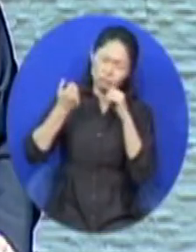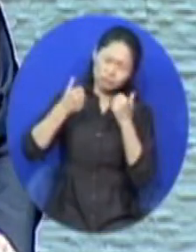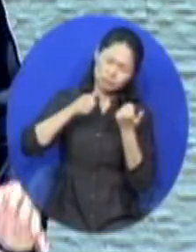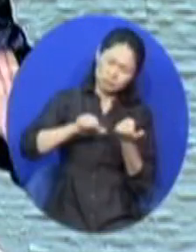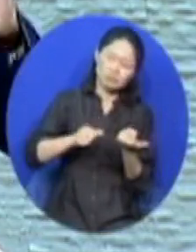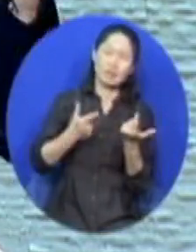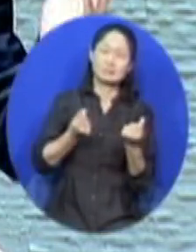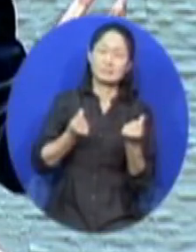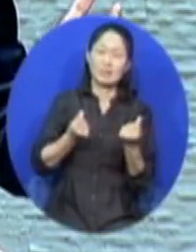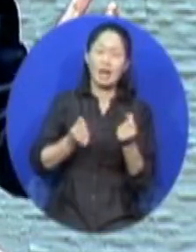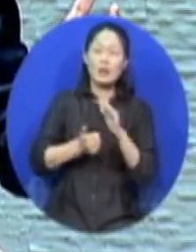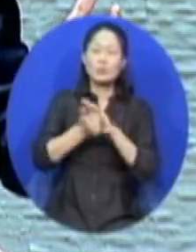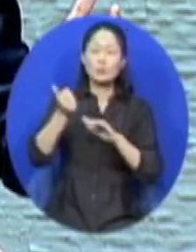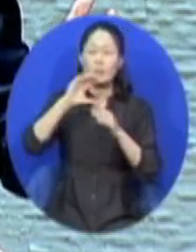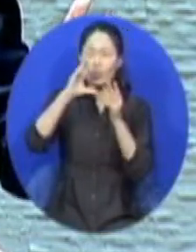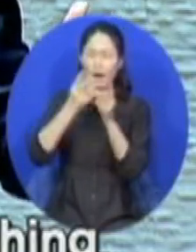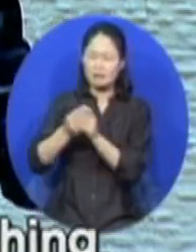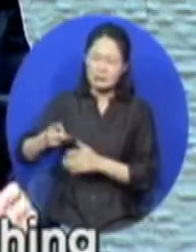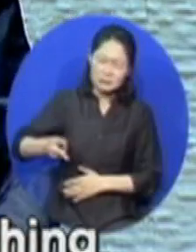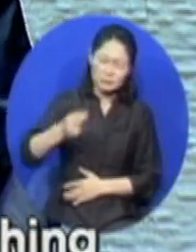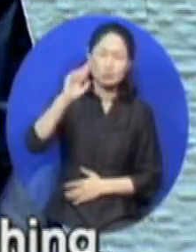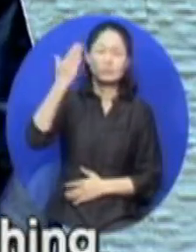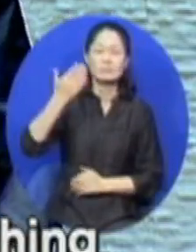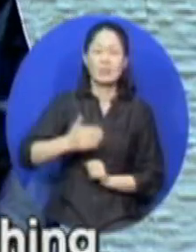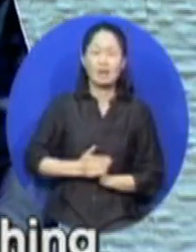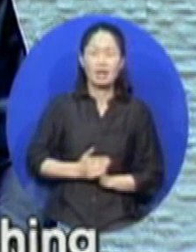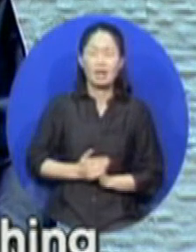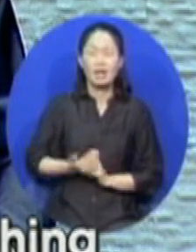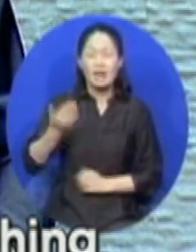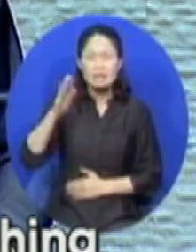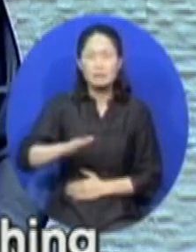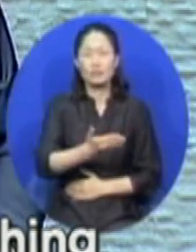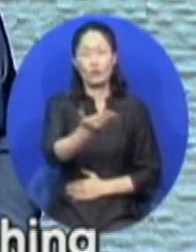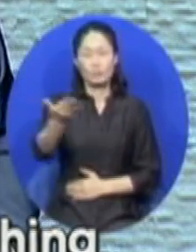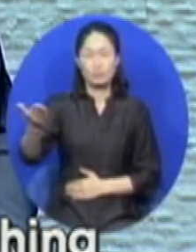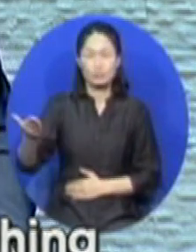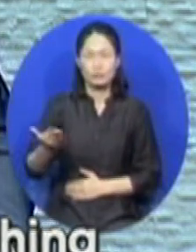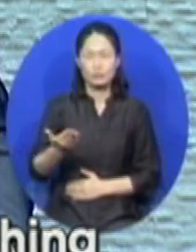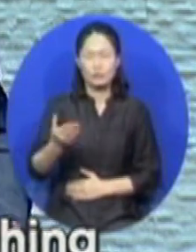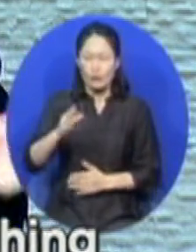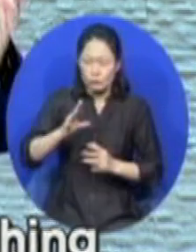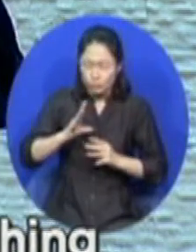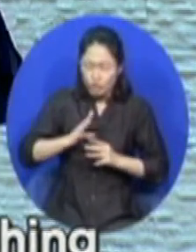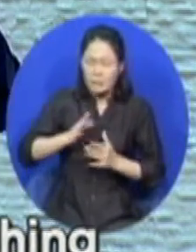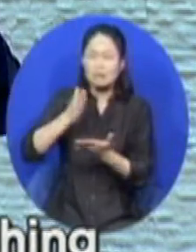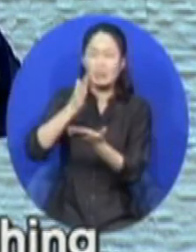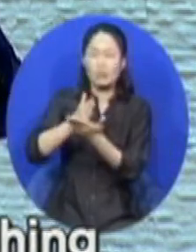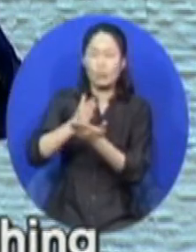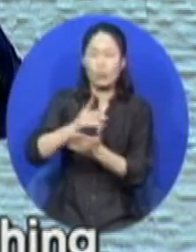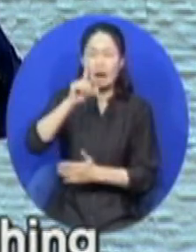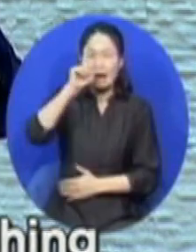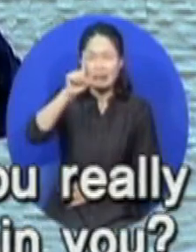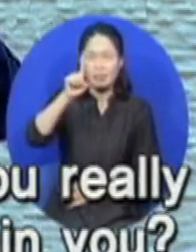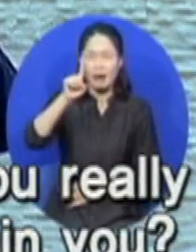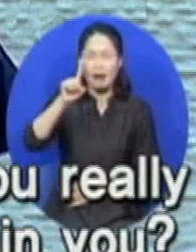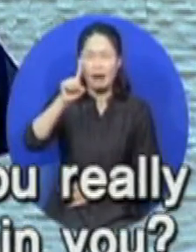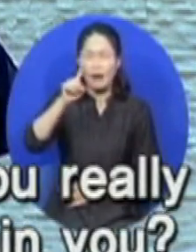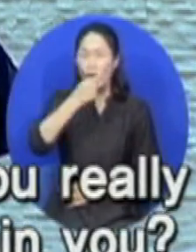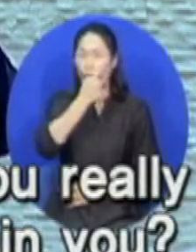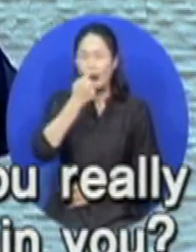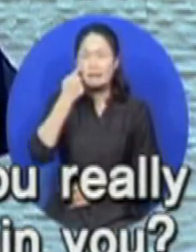소망이 다 끊어져 써요 그러나 여러분 두려워하지 말고 한 가지만 확인하세요